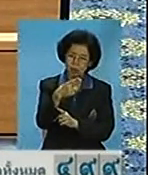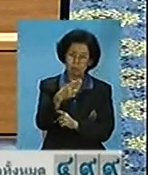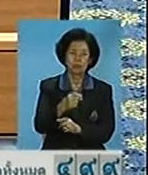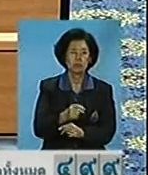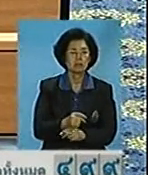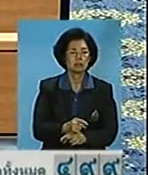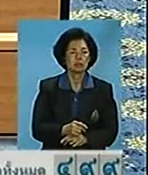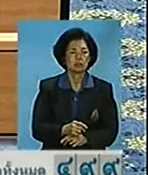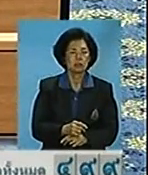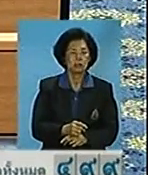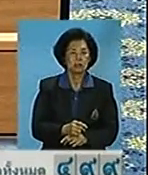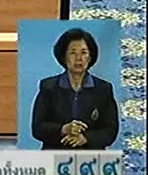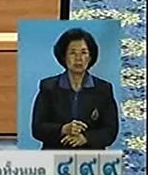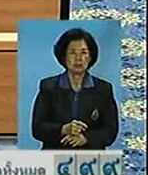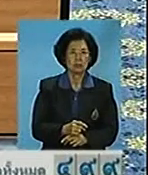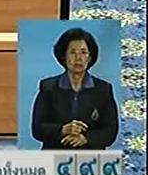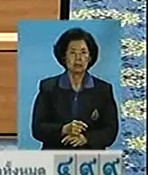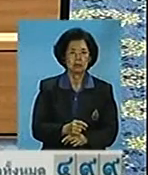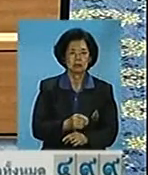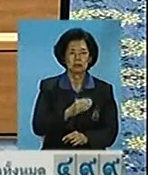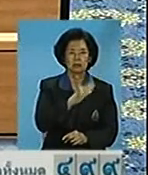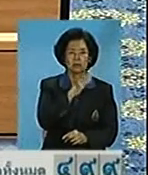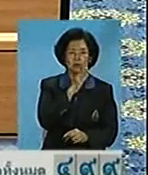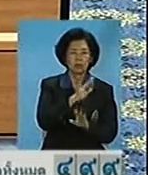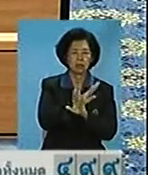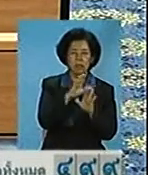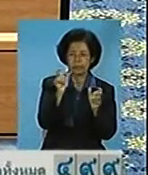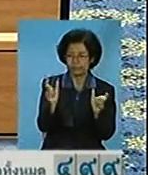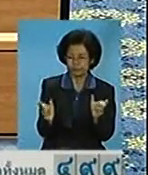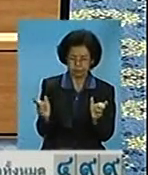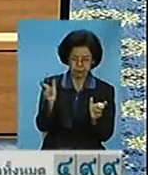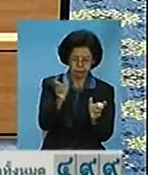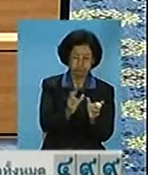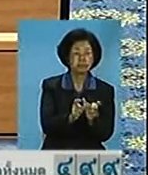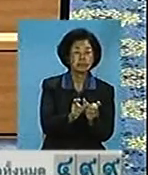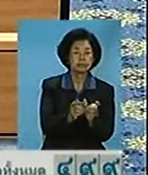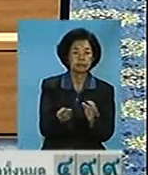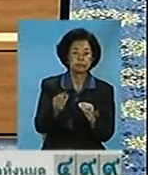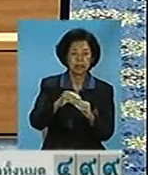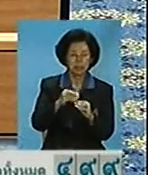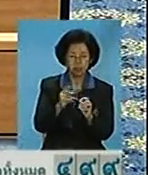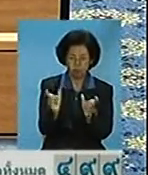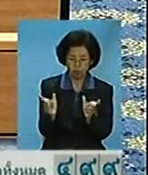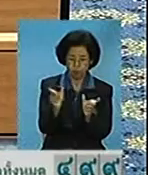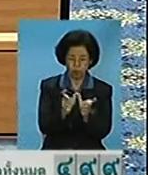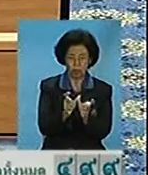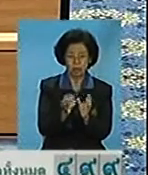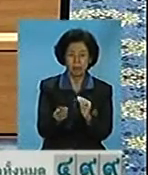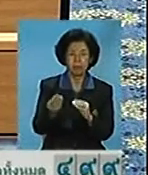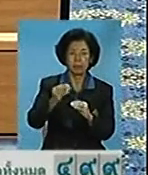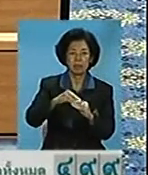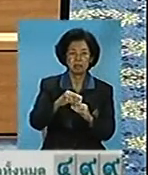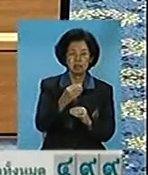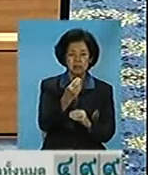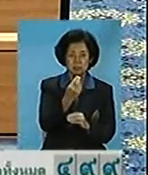ไทยแต่ว่าถ้าเราไม่ยอมให้ใส่ในวรรคที่ผมเพิ่มขึ้น